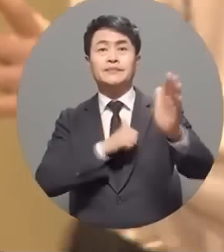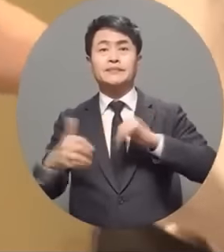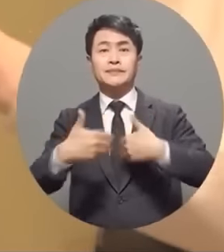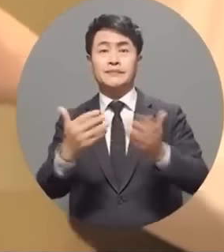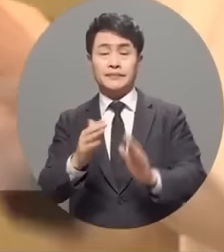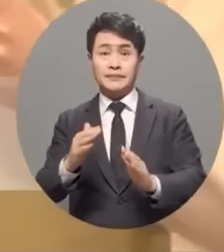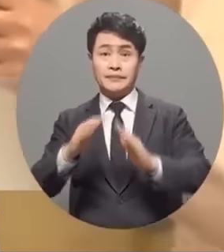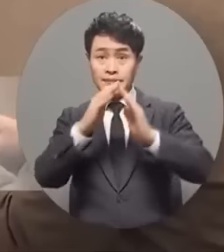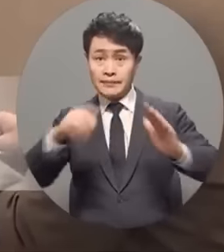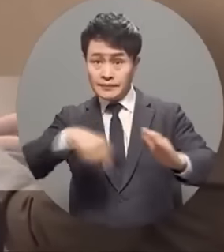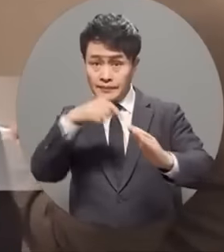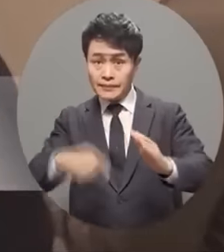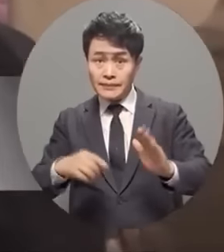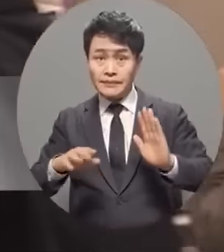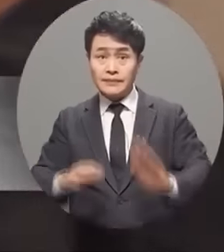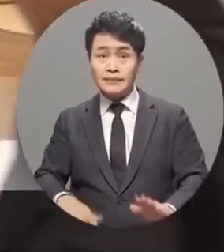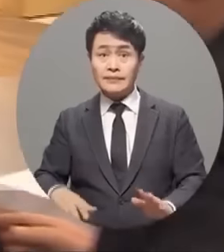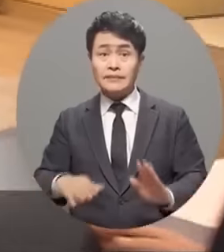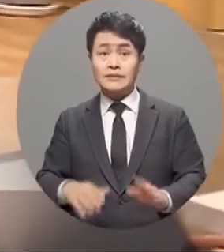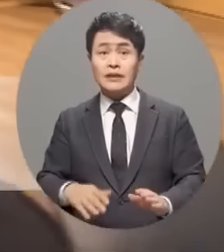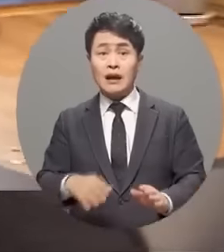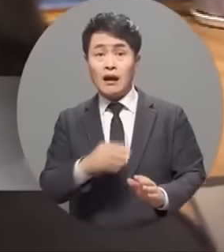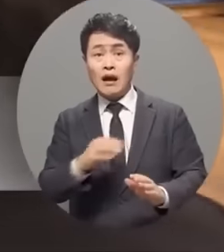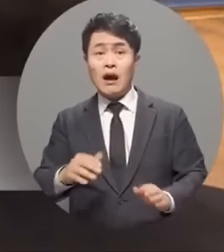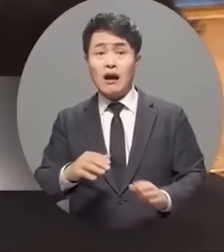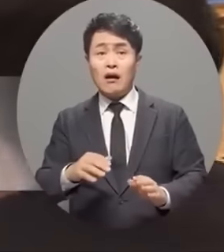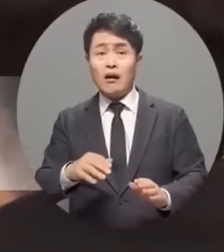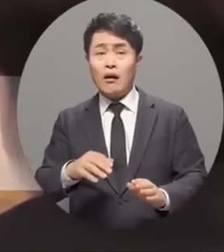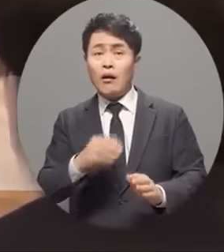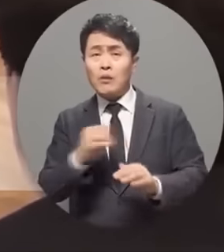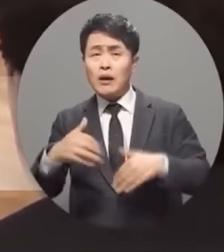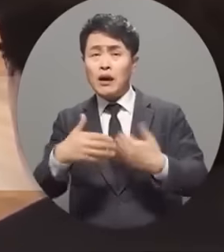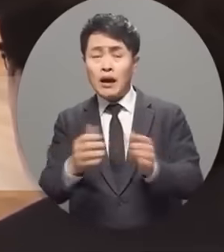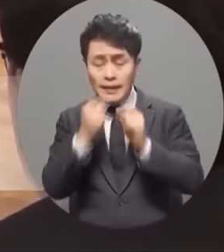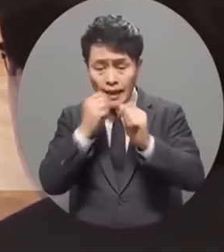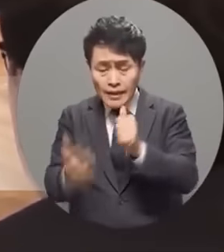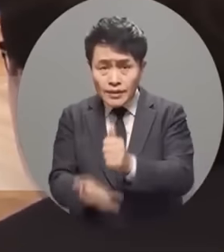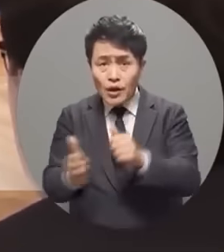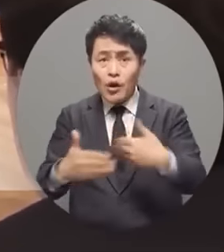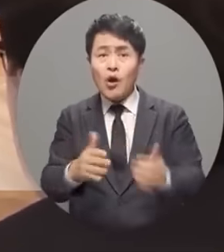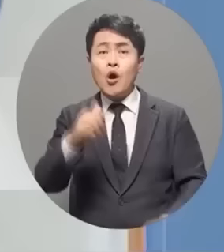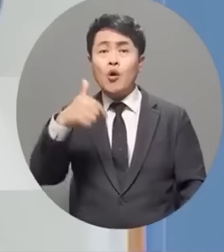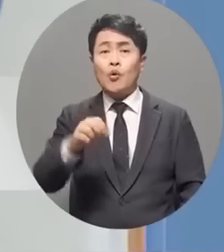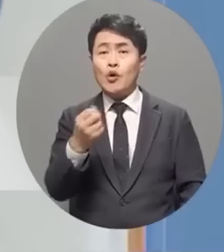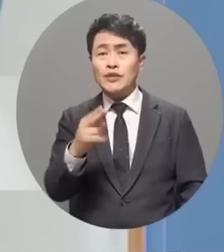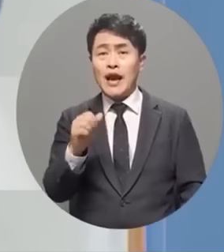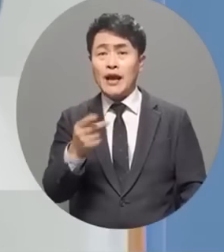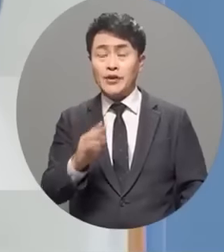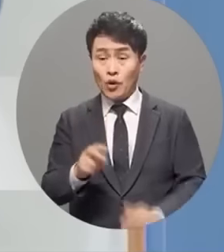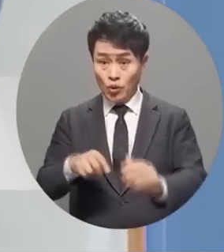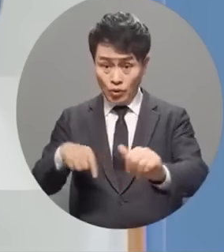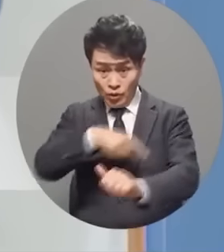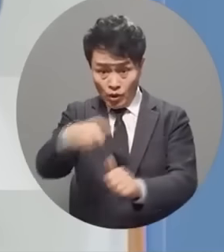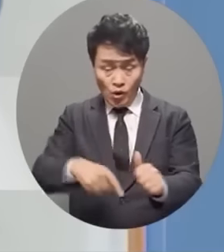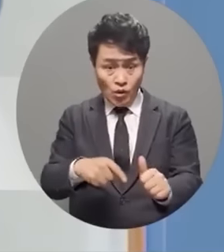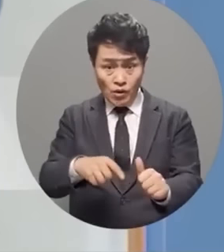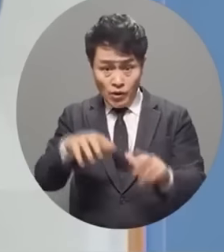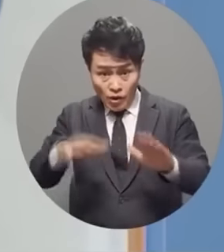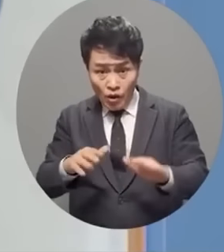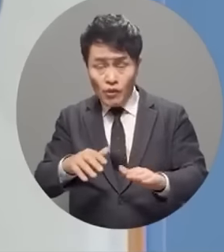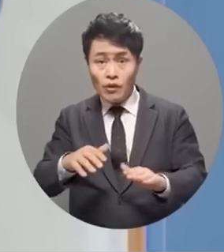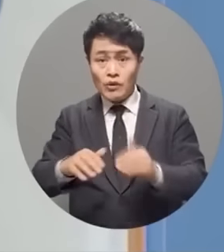대선 캠프에서 배우자실 실장을 맡아 사천 논란 끝에 경선을 치른 권양엽 후보는 현역 서동용